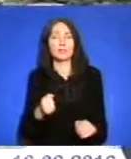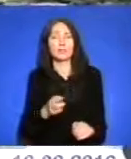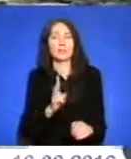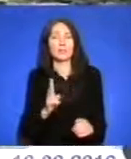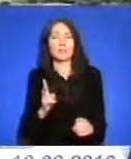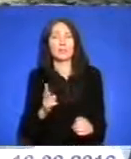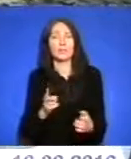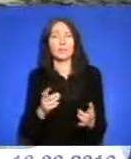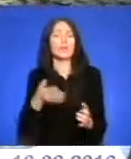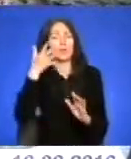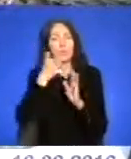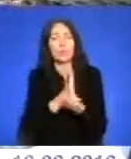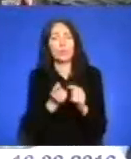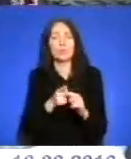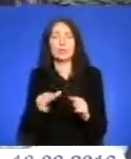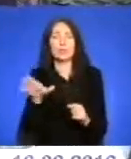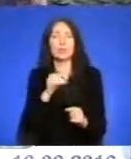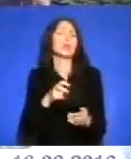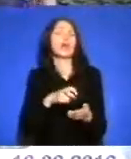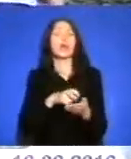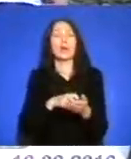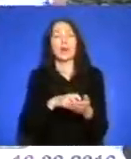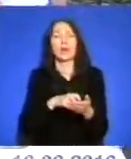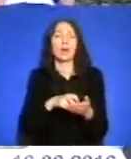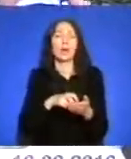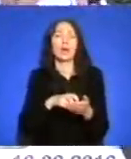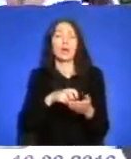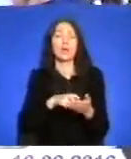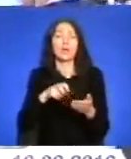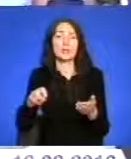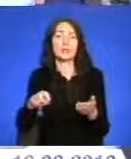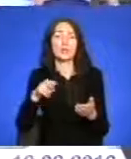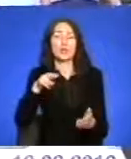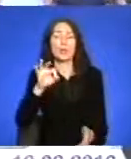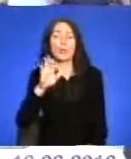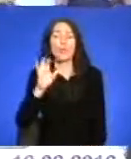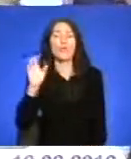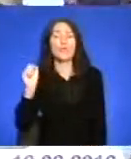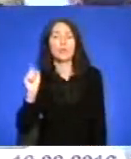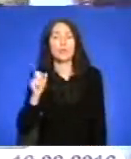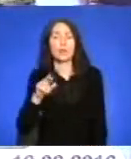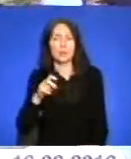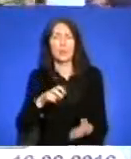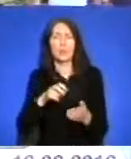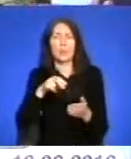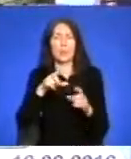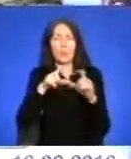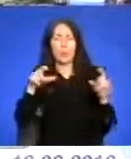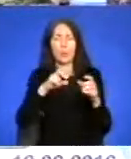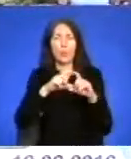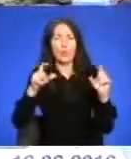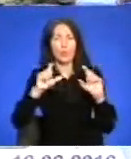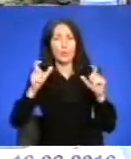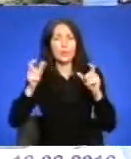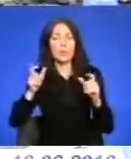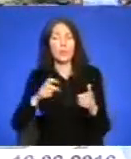всього, що присилають повістки йому. Як він вже стільки часу там є, приходять повістки, ну люди добрі. У мене